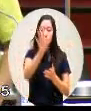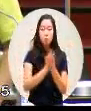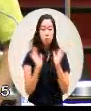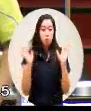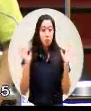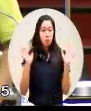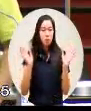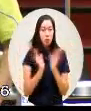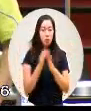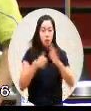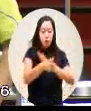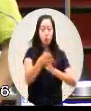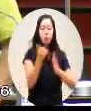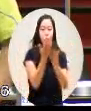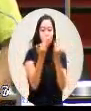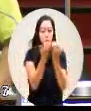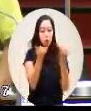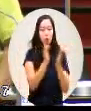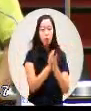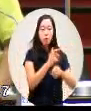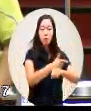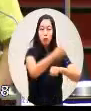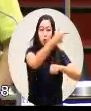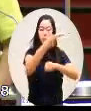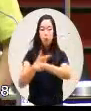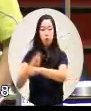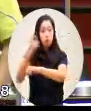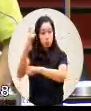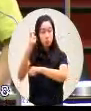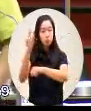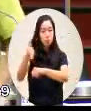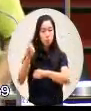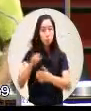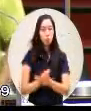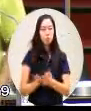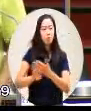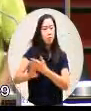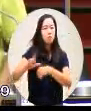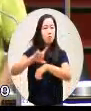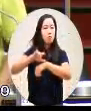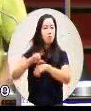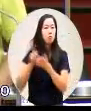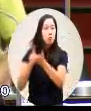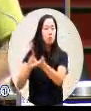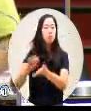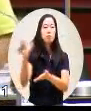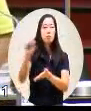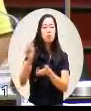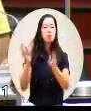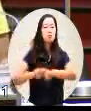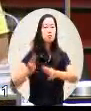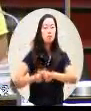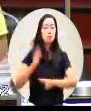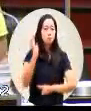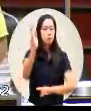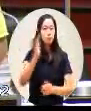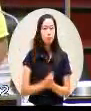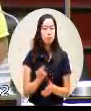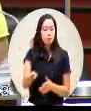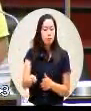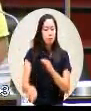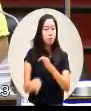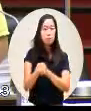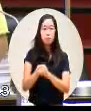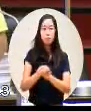课时，会当就是六点到十点嘛。 是， 其他时间都袂当借伊啦。伊借伊是违反常